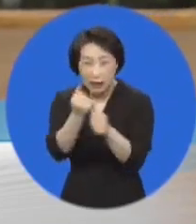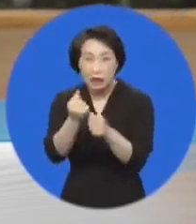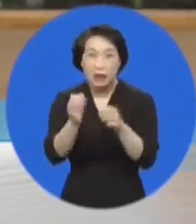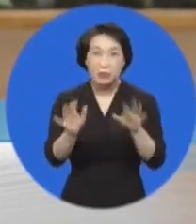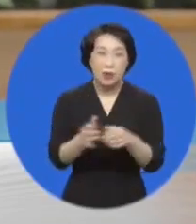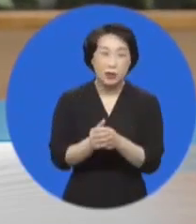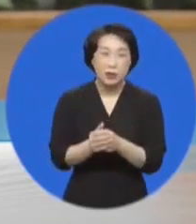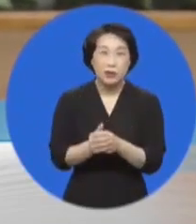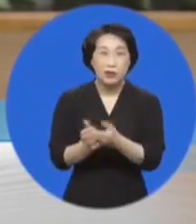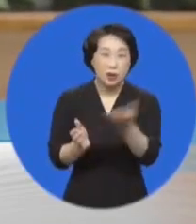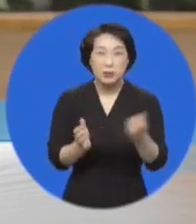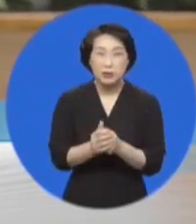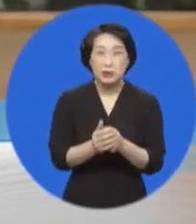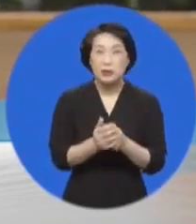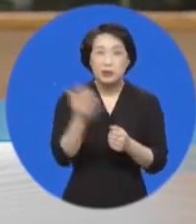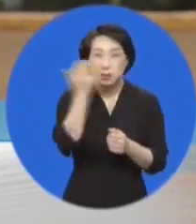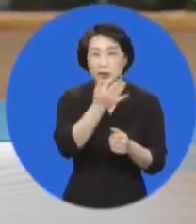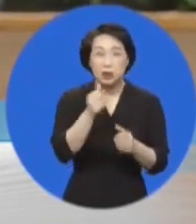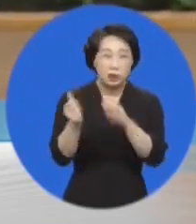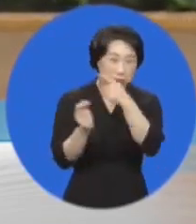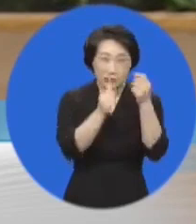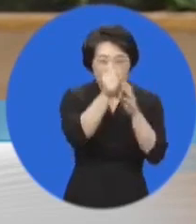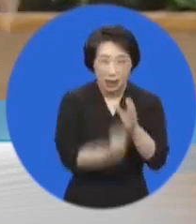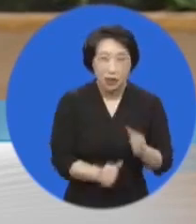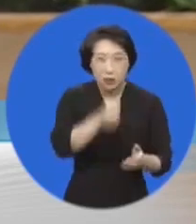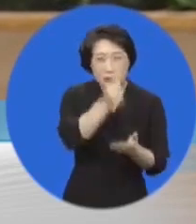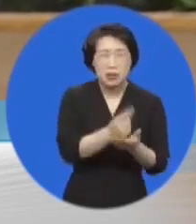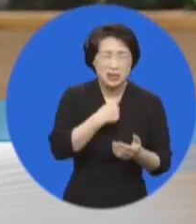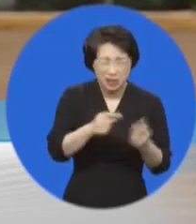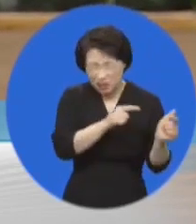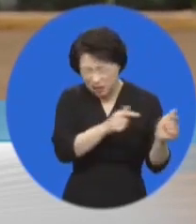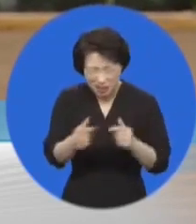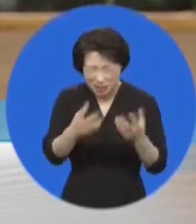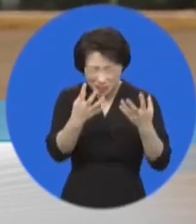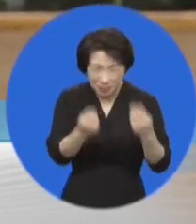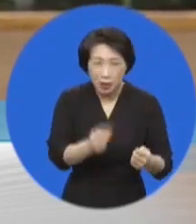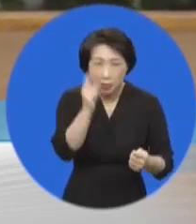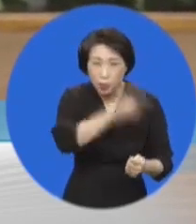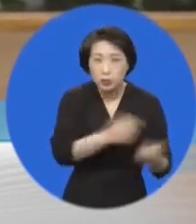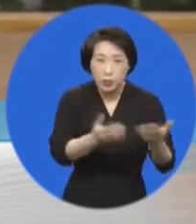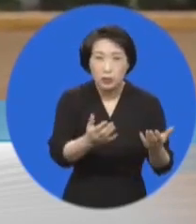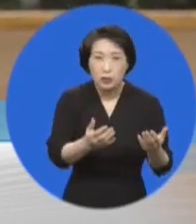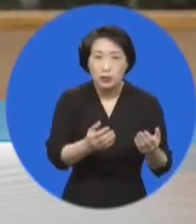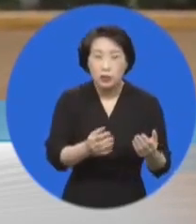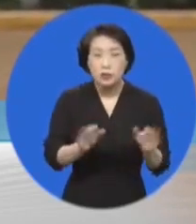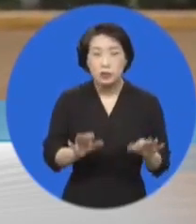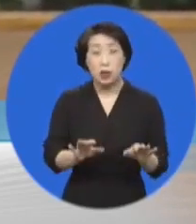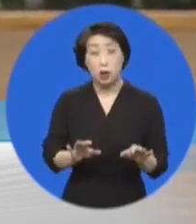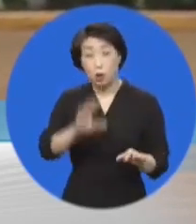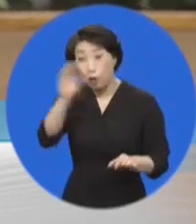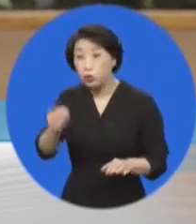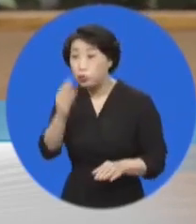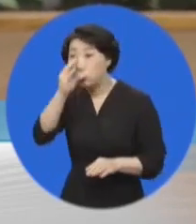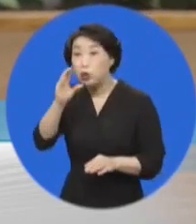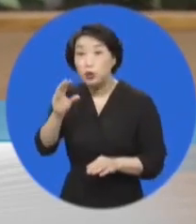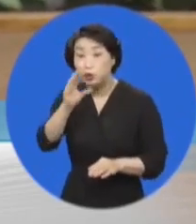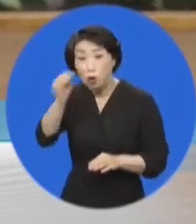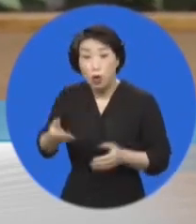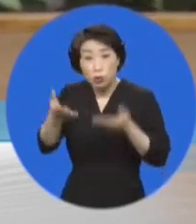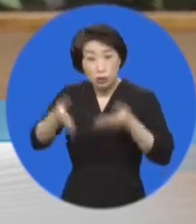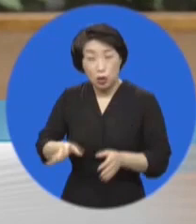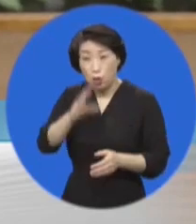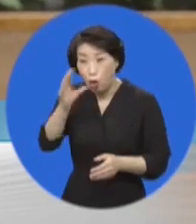죄를 함부로 짓고 못된 짓을 다 해서 거룩한 성탄을